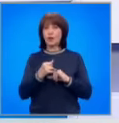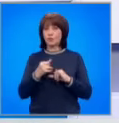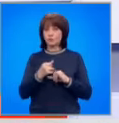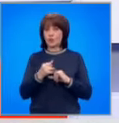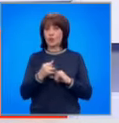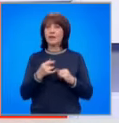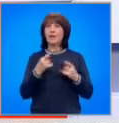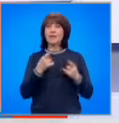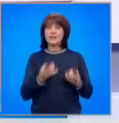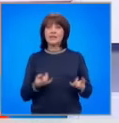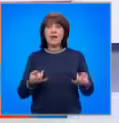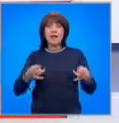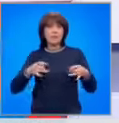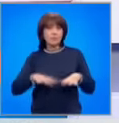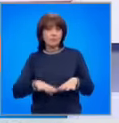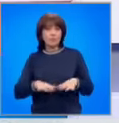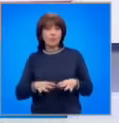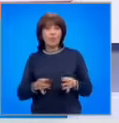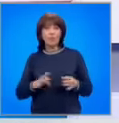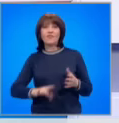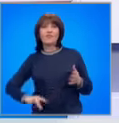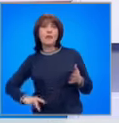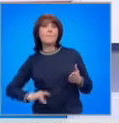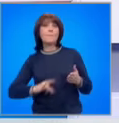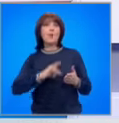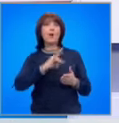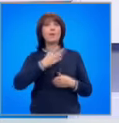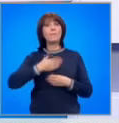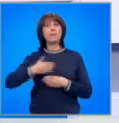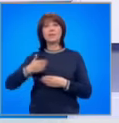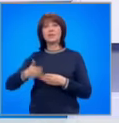означава възобновяване на полетите, процедурата се